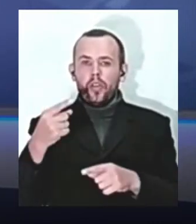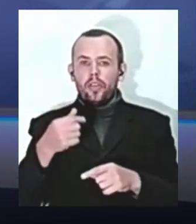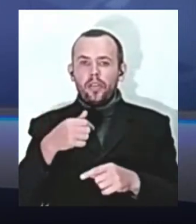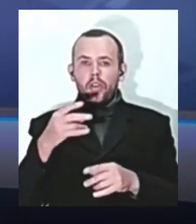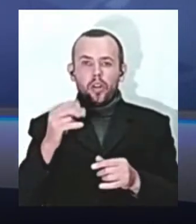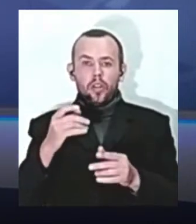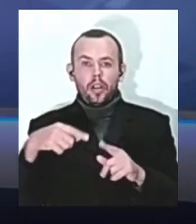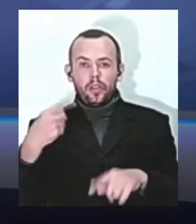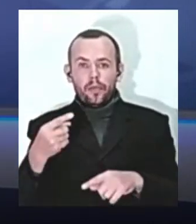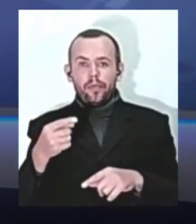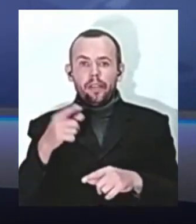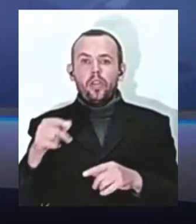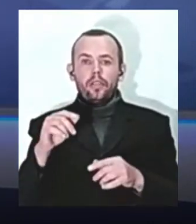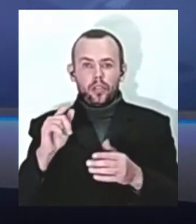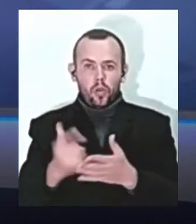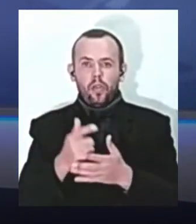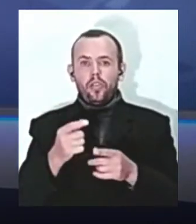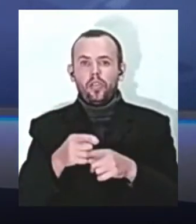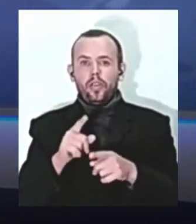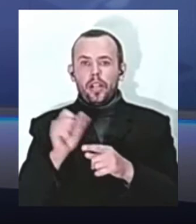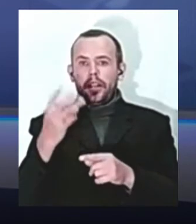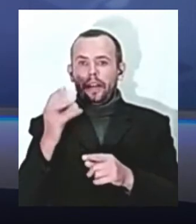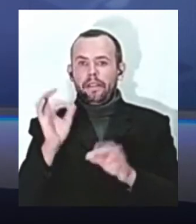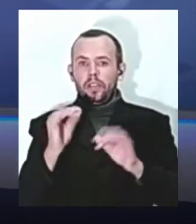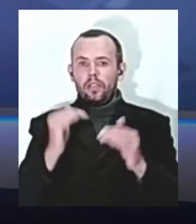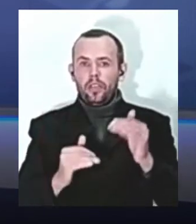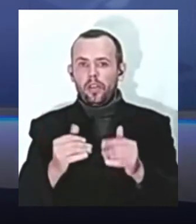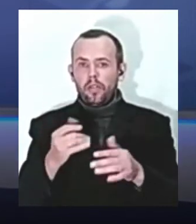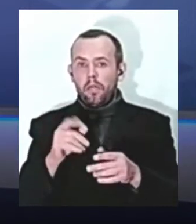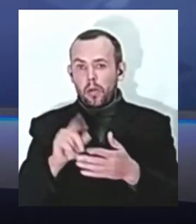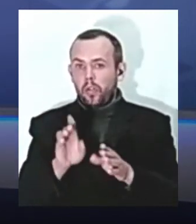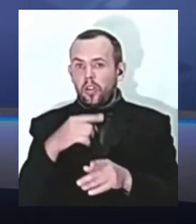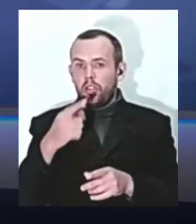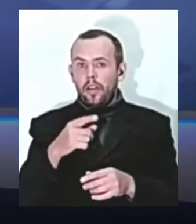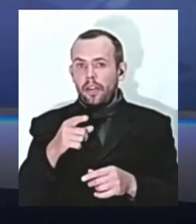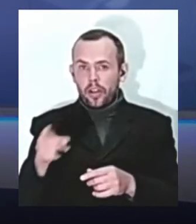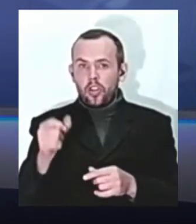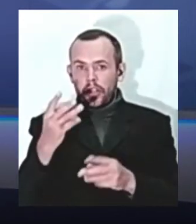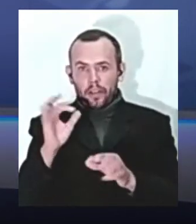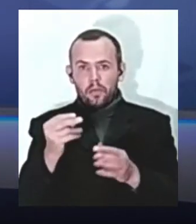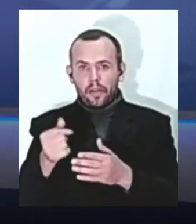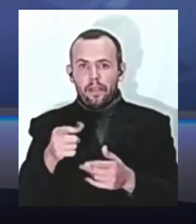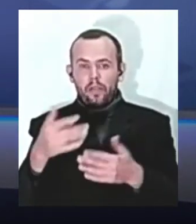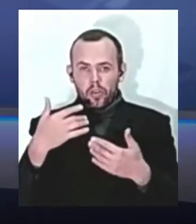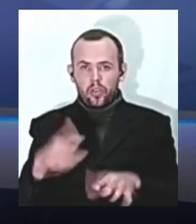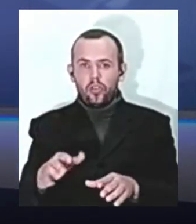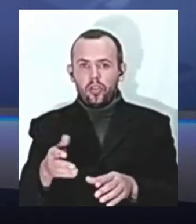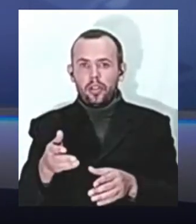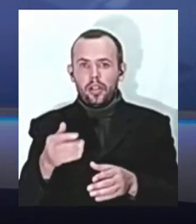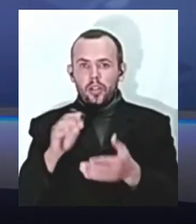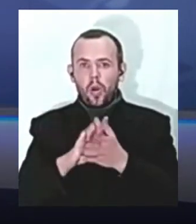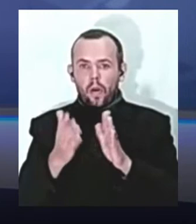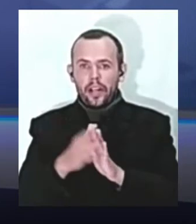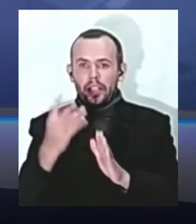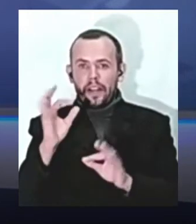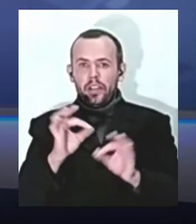вони знову повертаються на 3%. Податкова також каже, ну вони ж 3% сплачують, у них же ж в договорі 3%. Знову